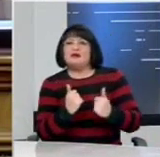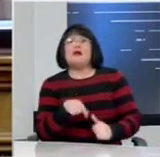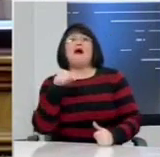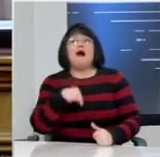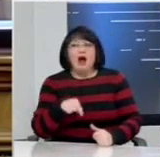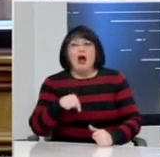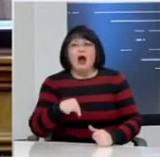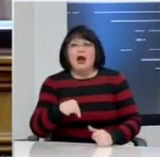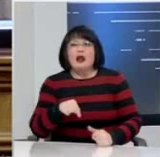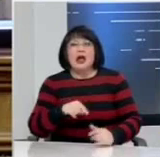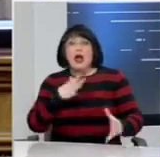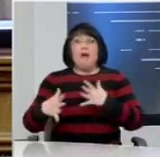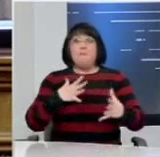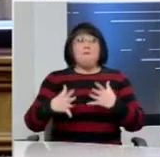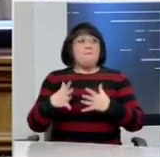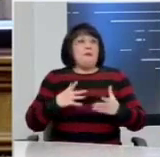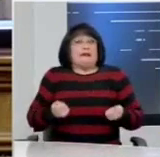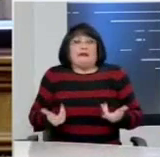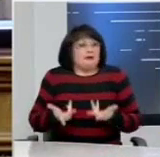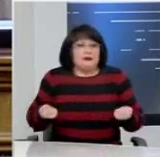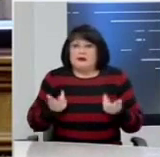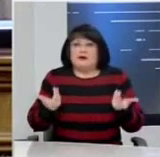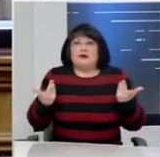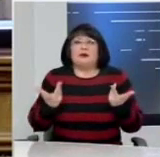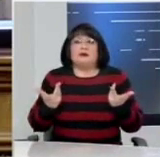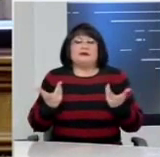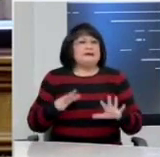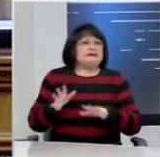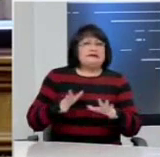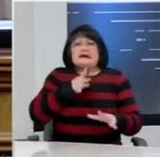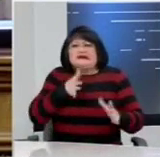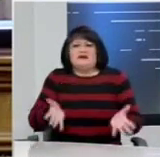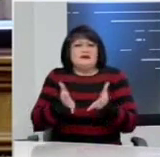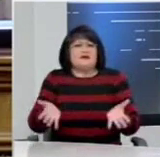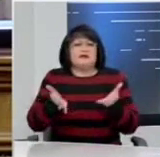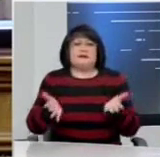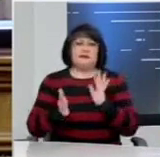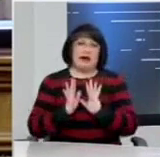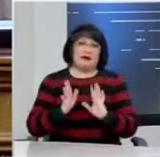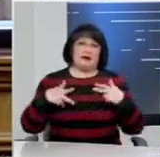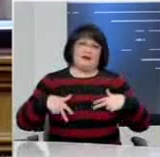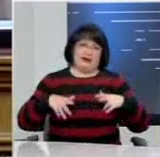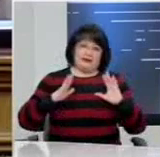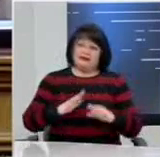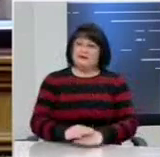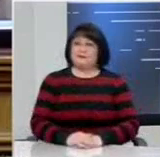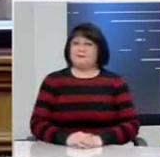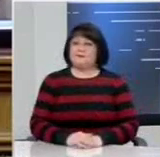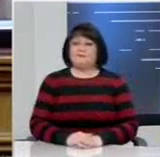τον απόλυτο πανικό και άρχισε τις σπασμωδικές κινήσεις. Βγαίνουν λοιπόν